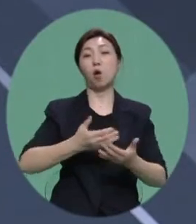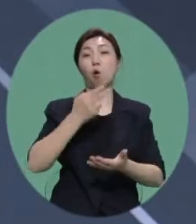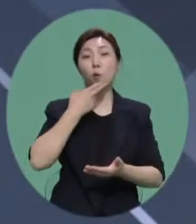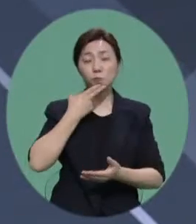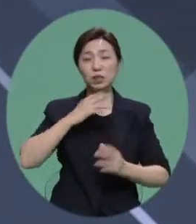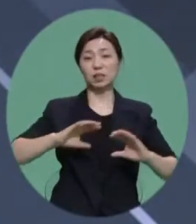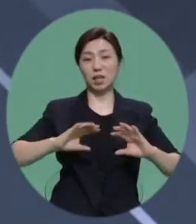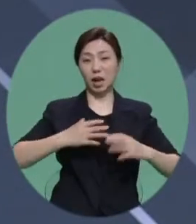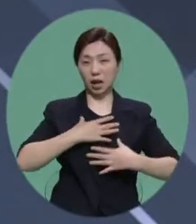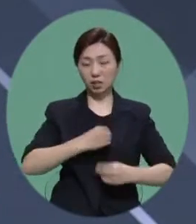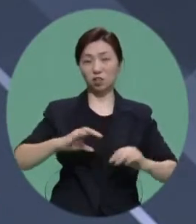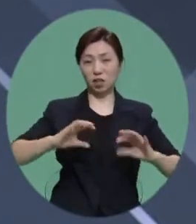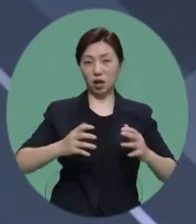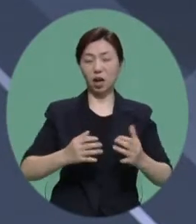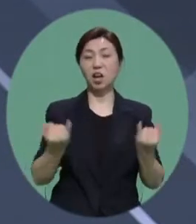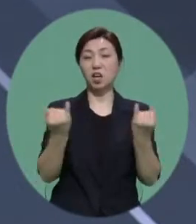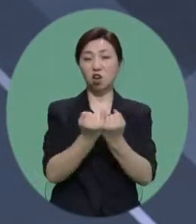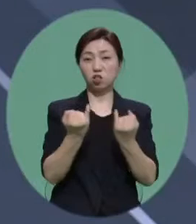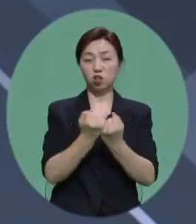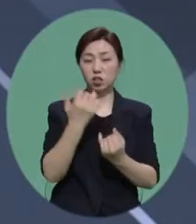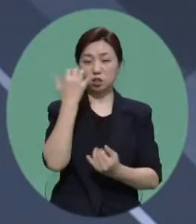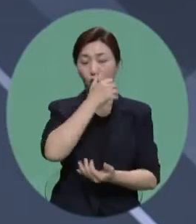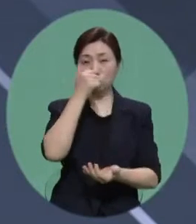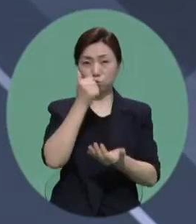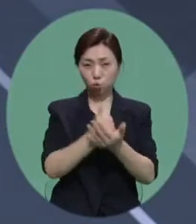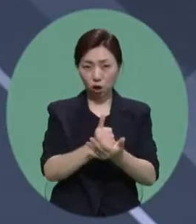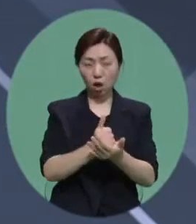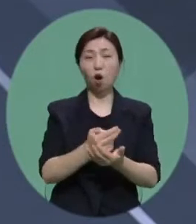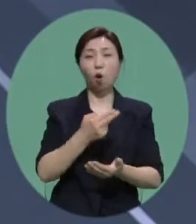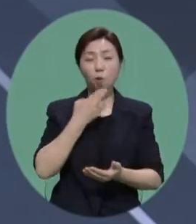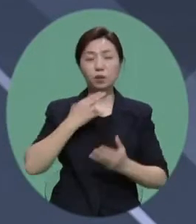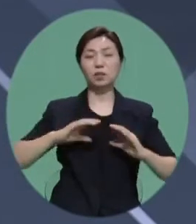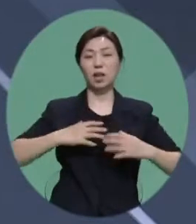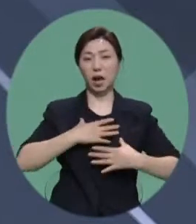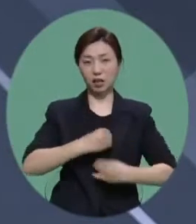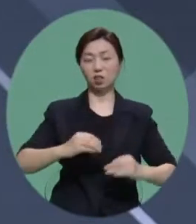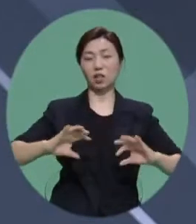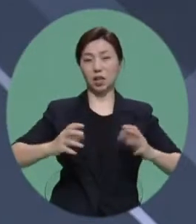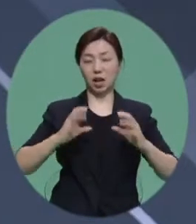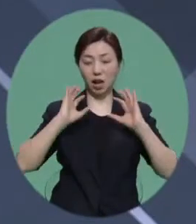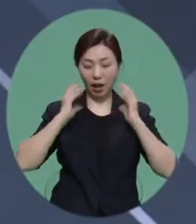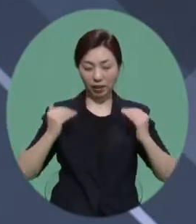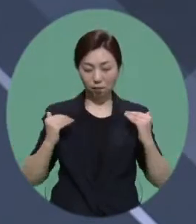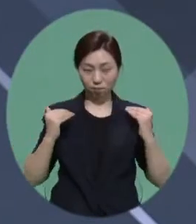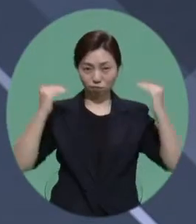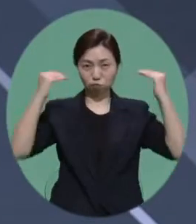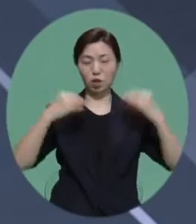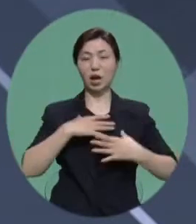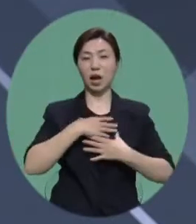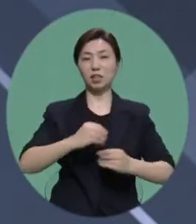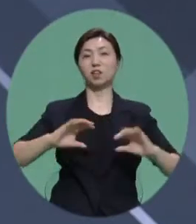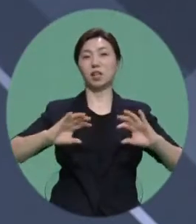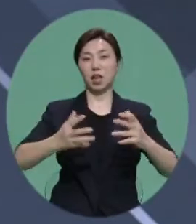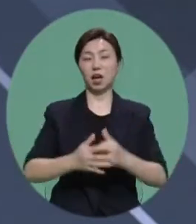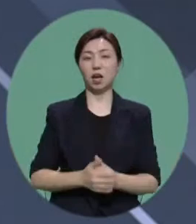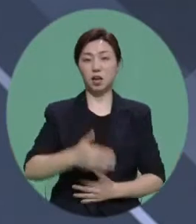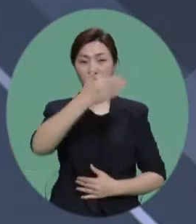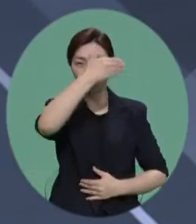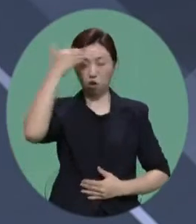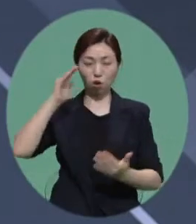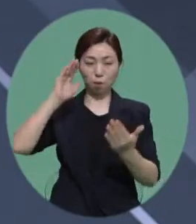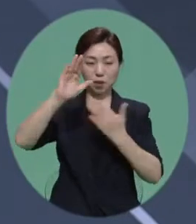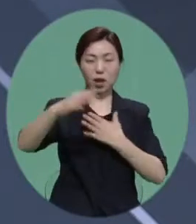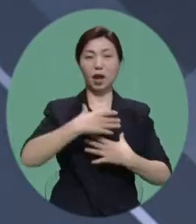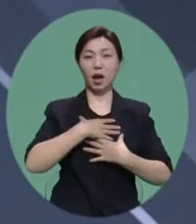범죄로부터 안전한 나라 아이들이 잘 안 하기에 안전한 나라 청년의 미래 가 안전한